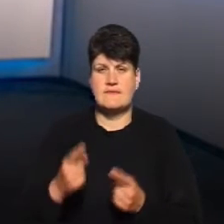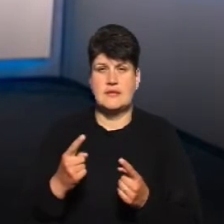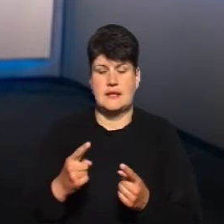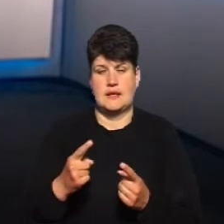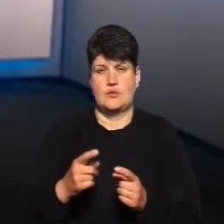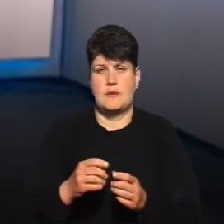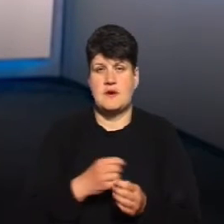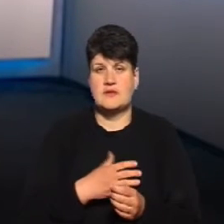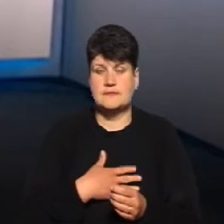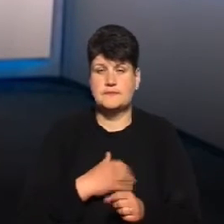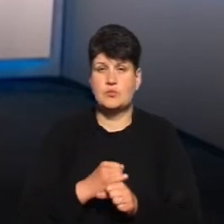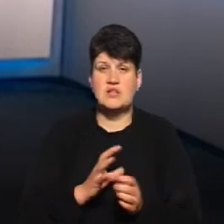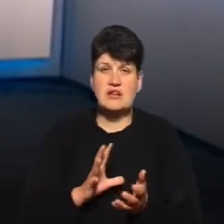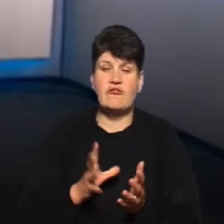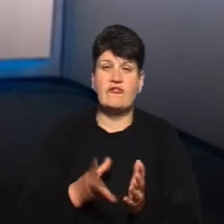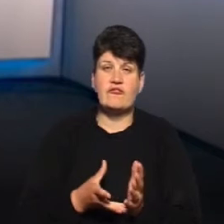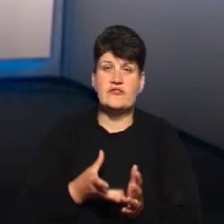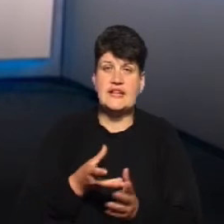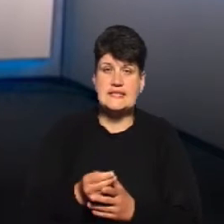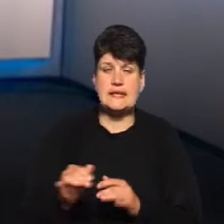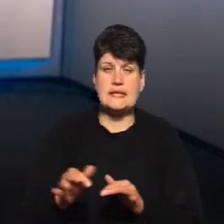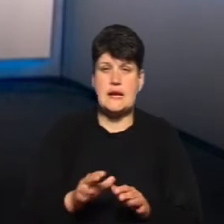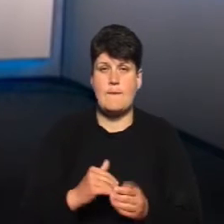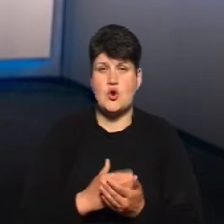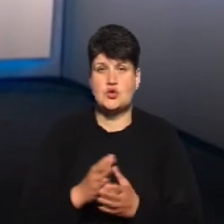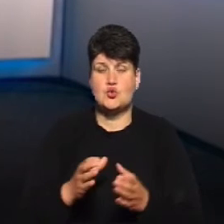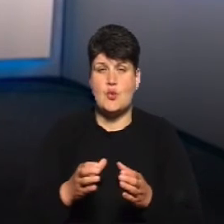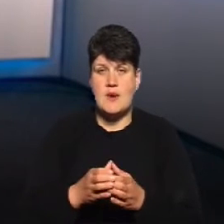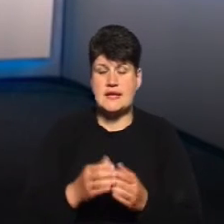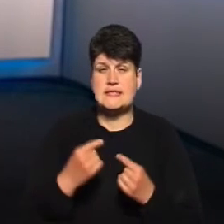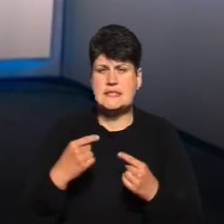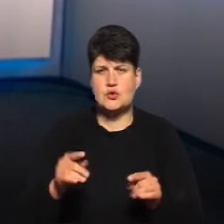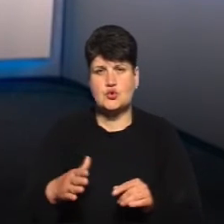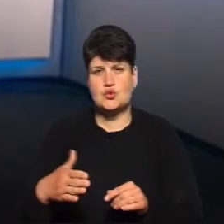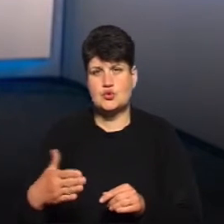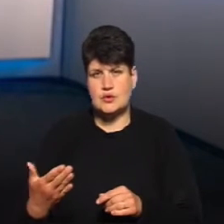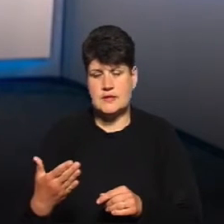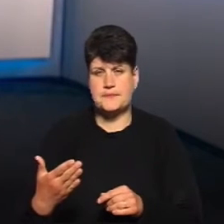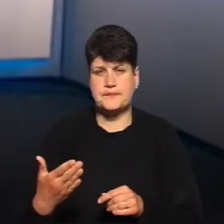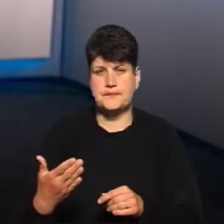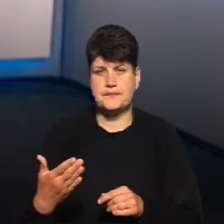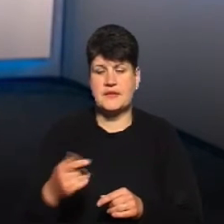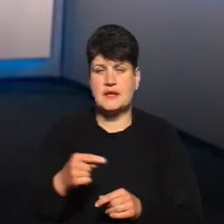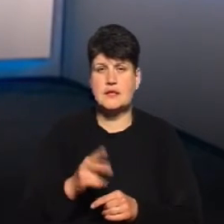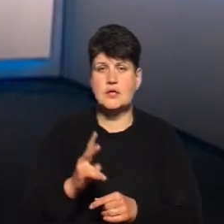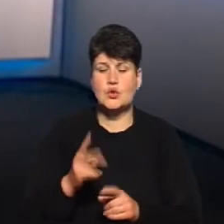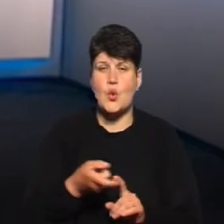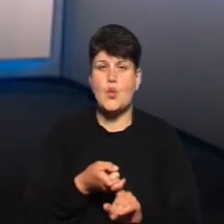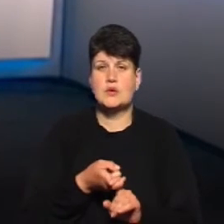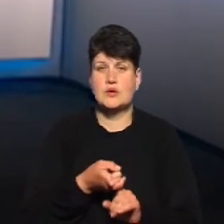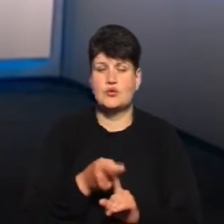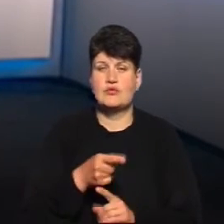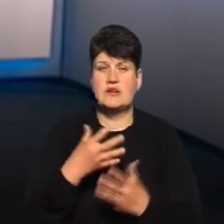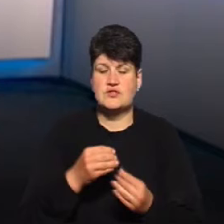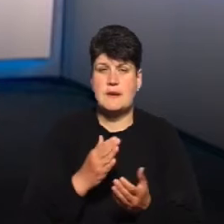здійснювати внески на діяльність політичної партії. З іншої сторони, відповідно, ті, хто з ним контактують, вони вже мають певні обмеження.